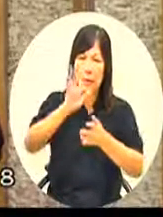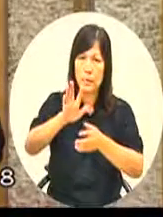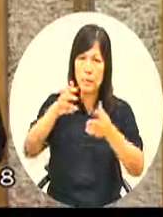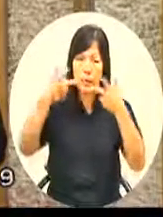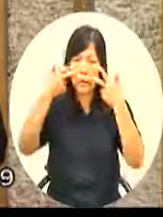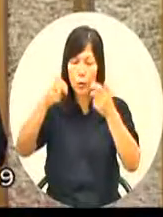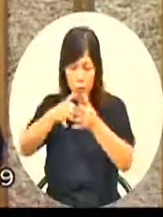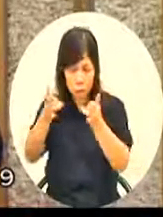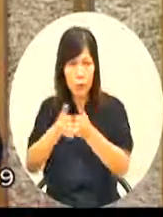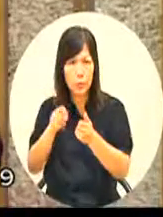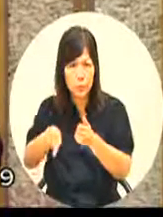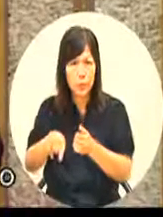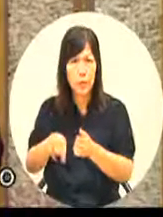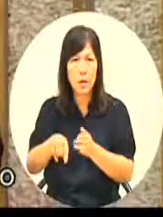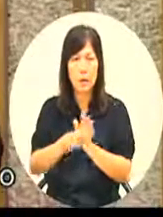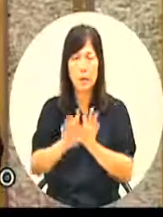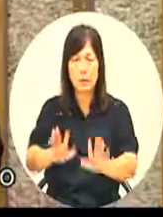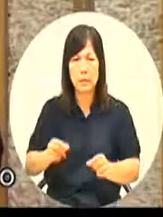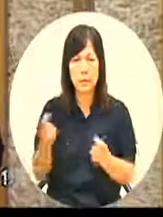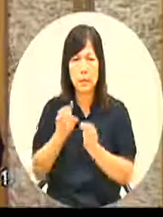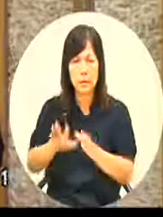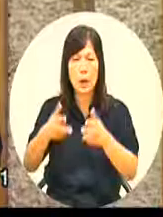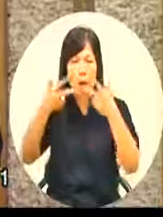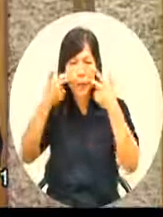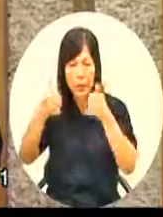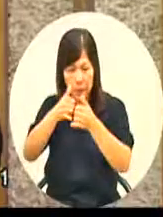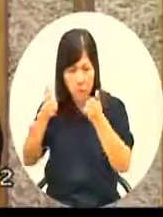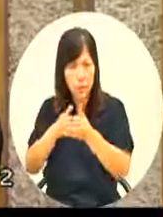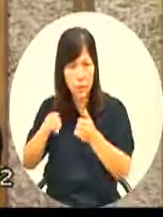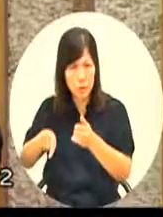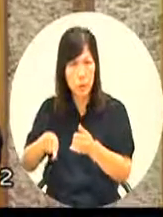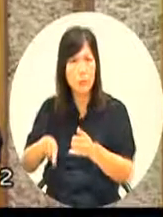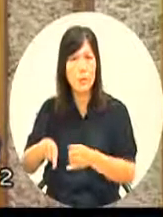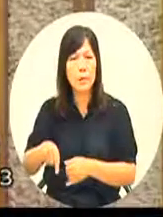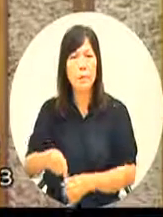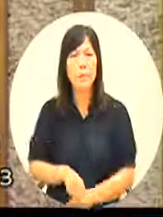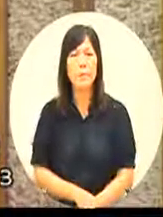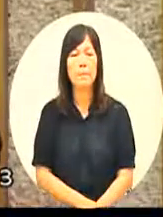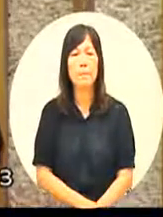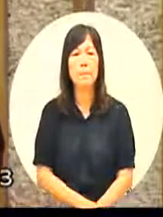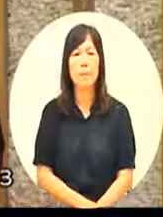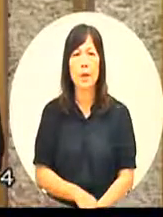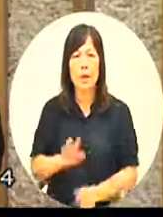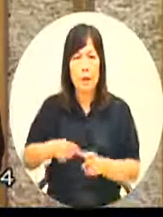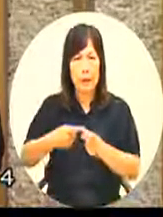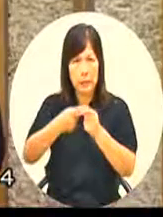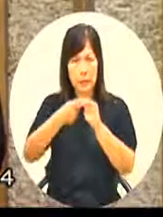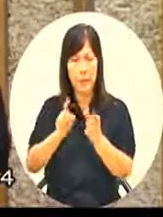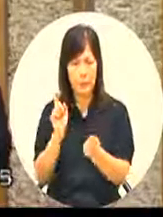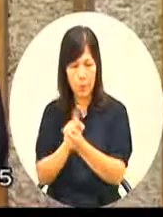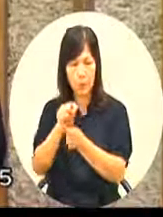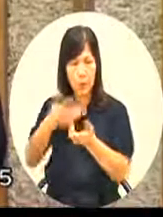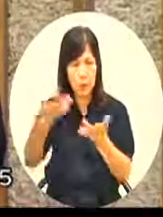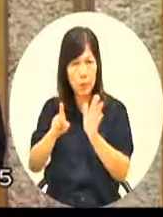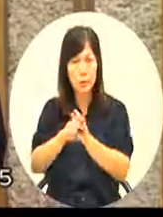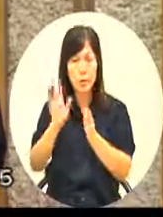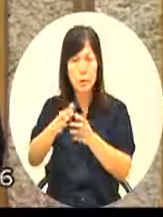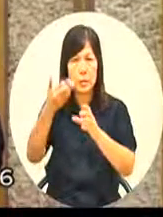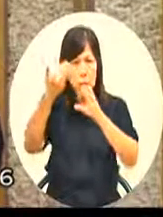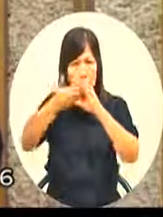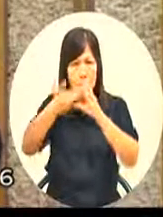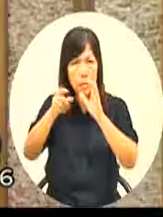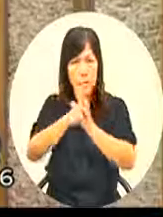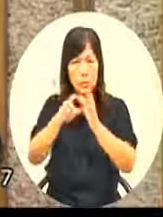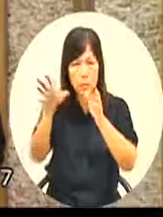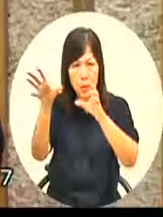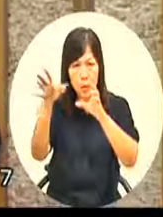一块，事实上像目前的原住民区域这一边，他们目前首要的遇到的问题是有线电视收视